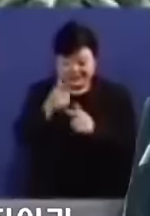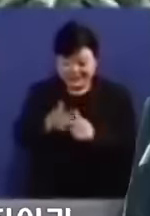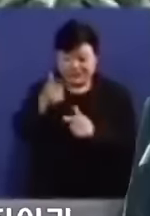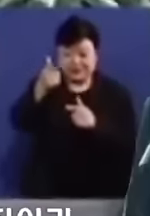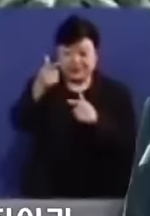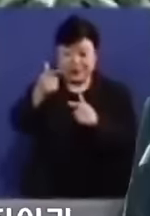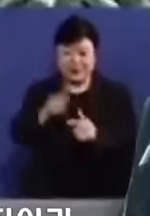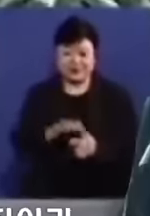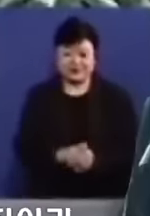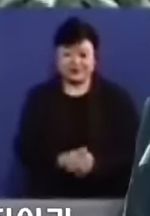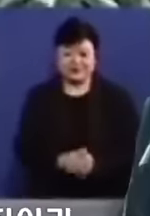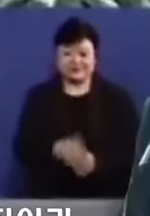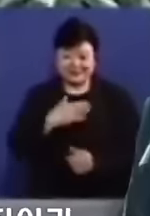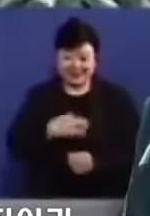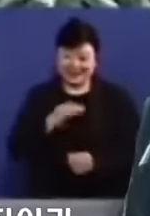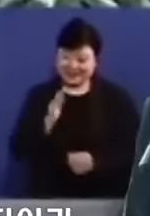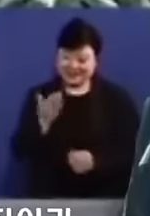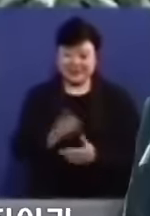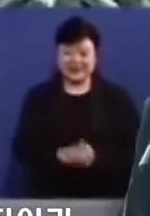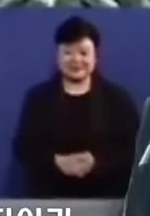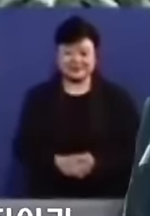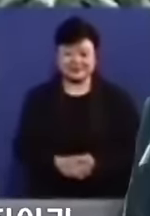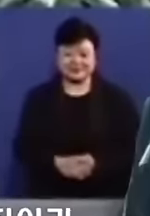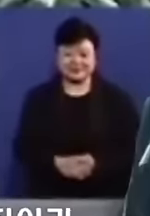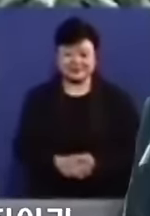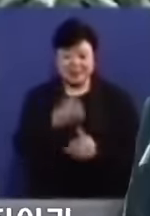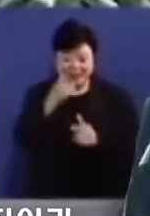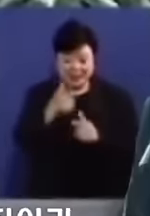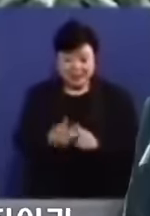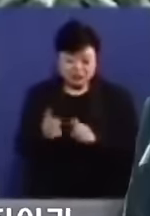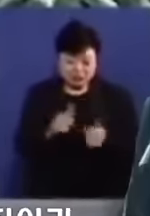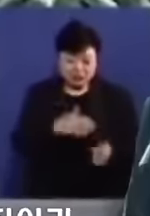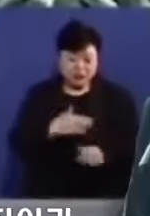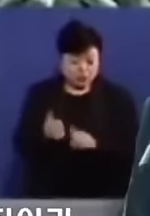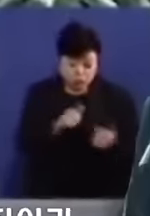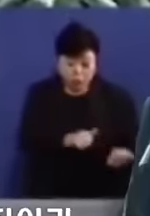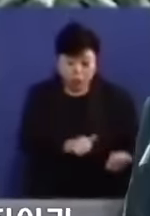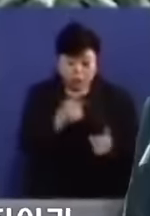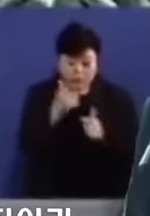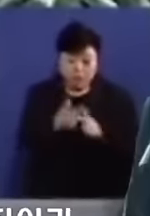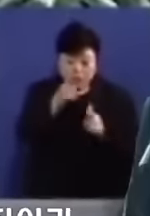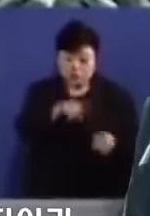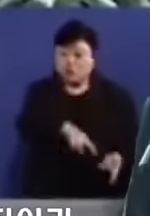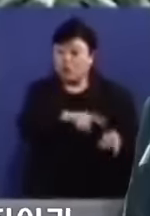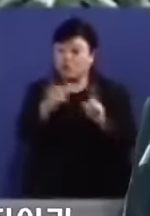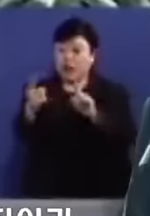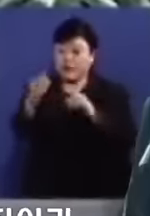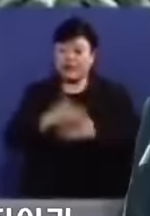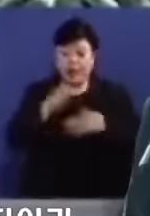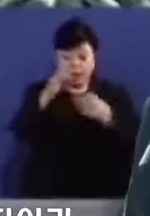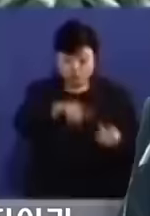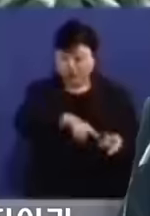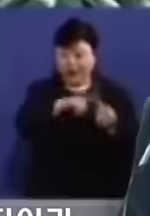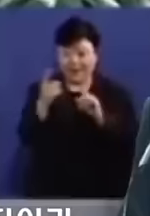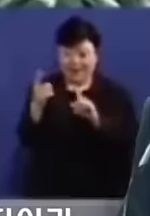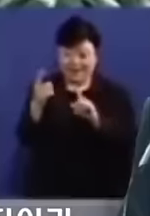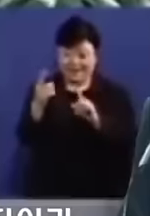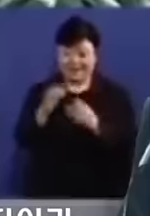예수님으로 알아야 될 것입니다. 예수 죽음 내 죽음, 예수 부활 내